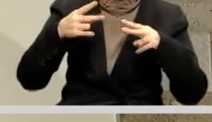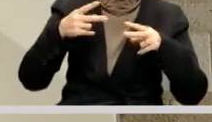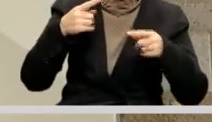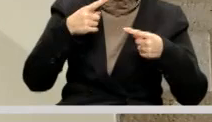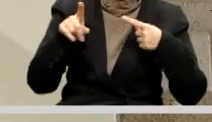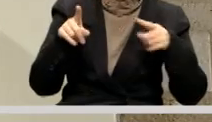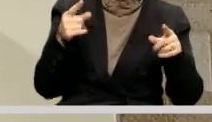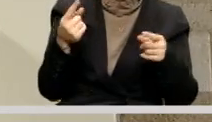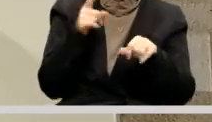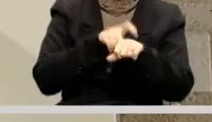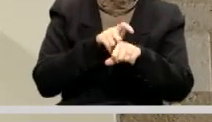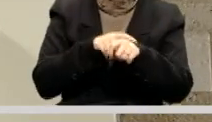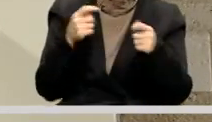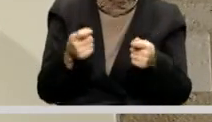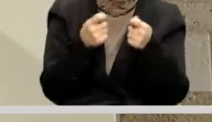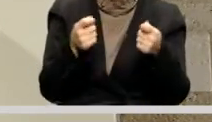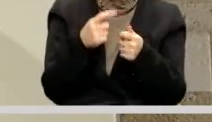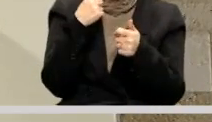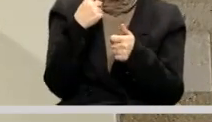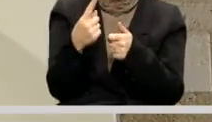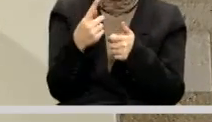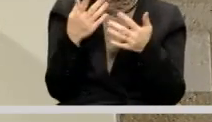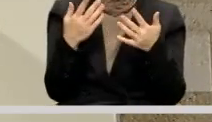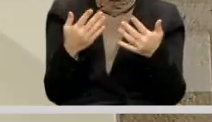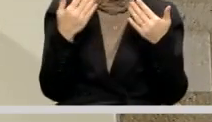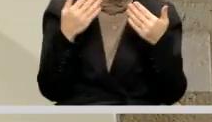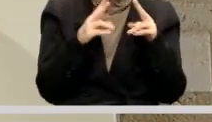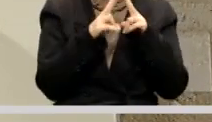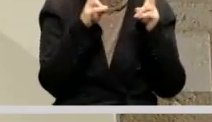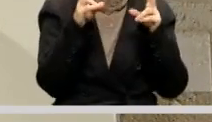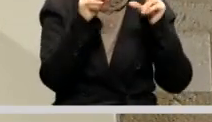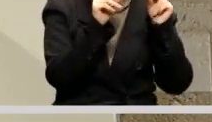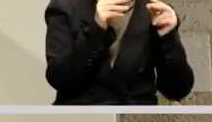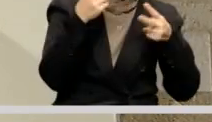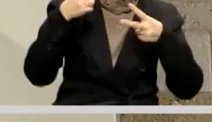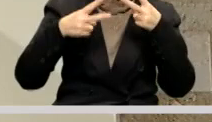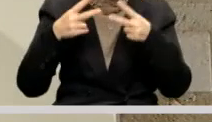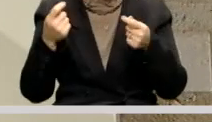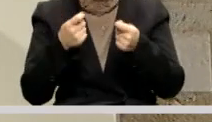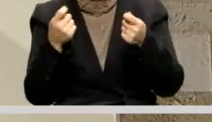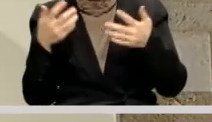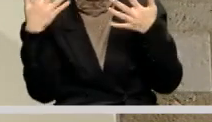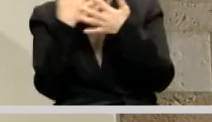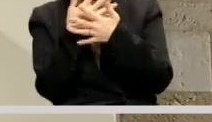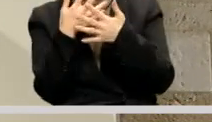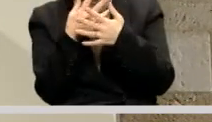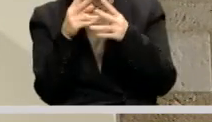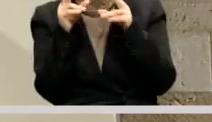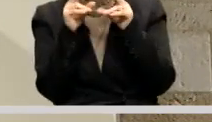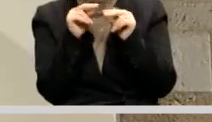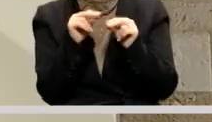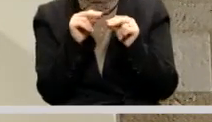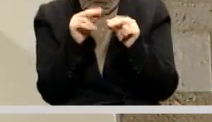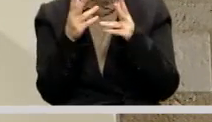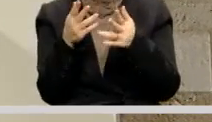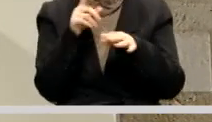ritme aykırı bir şekilde ilerlediği için bozuluyor. Gündüz uyumak zorunda kalıyorlar, gece uyanmak. Yani gecenin